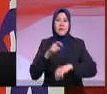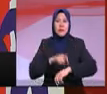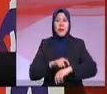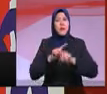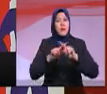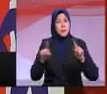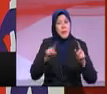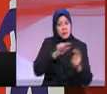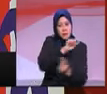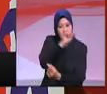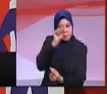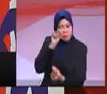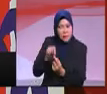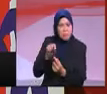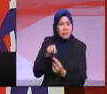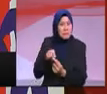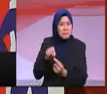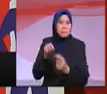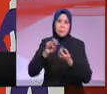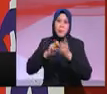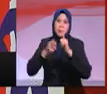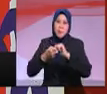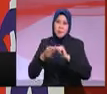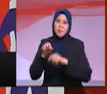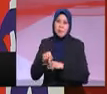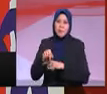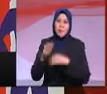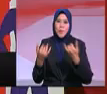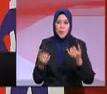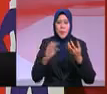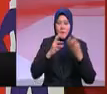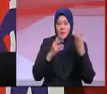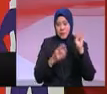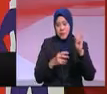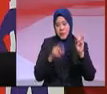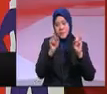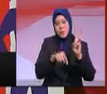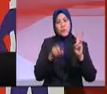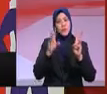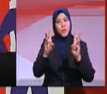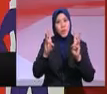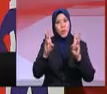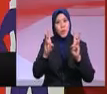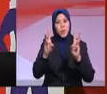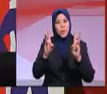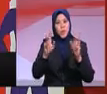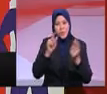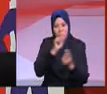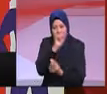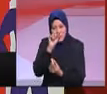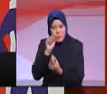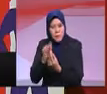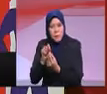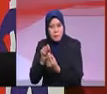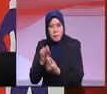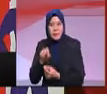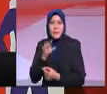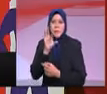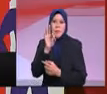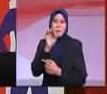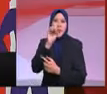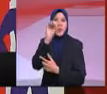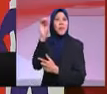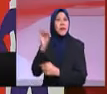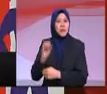adalah ketepatan tu yang isu. Iaitu sekarang ni pada 16 Julai kita dah dapati ketepatannya lah lebih kurang